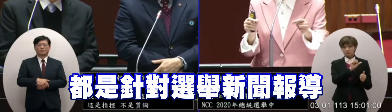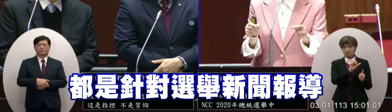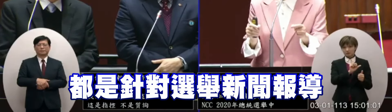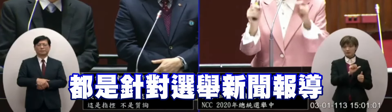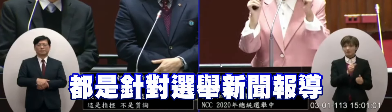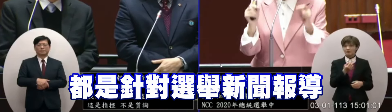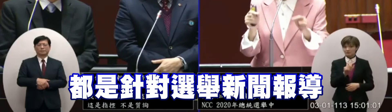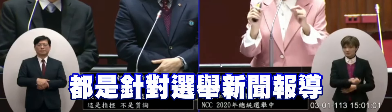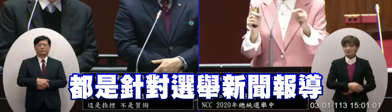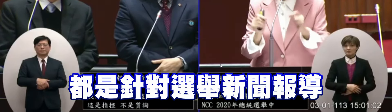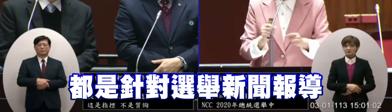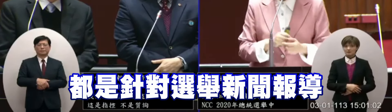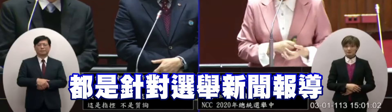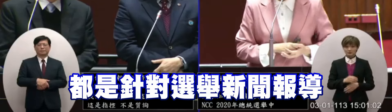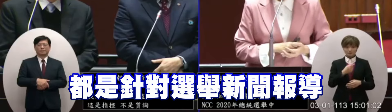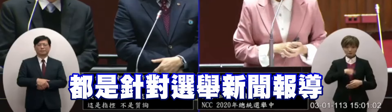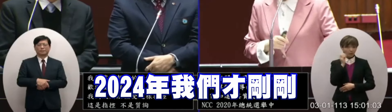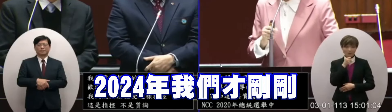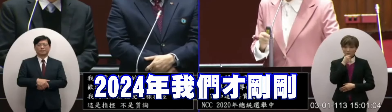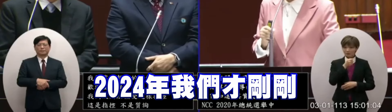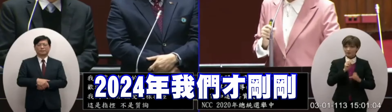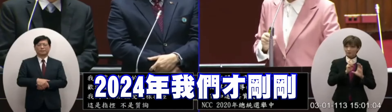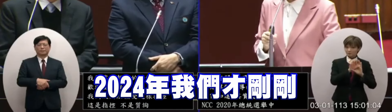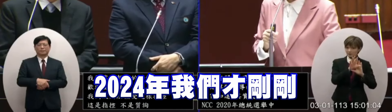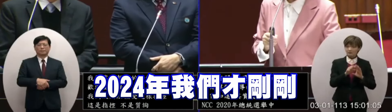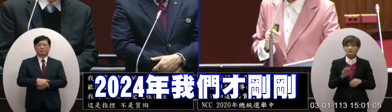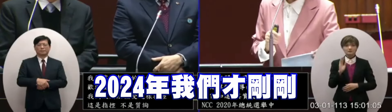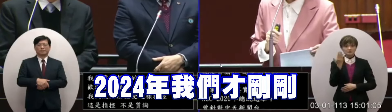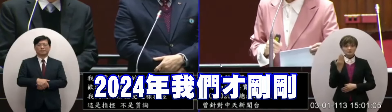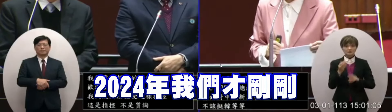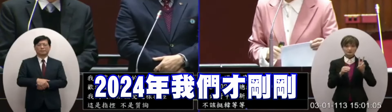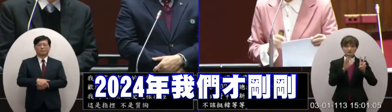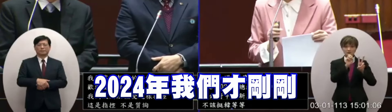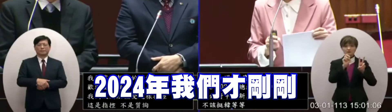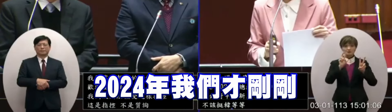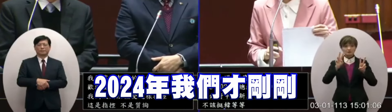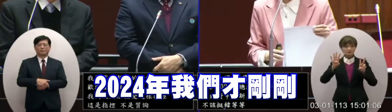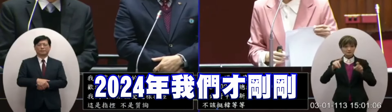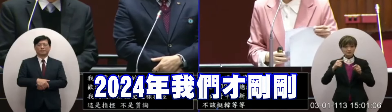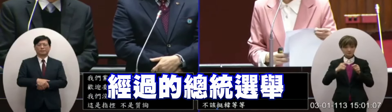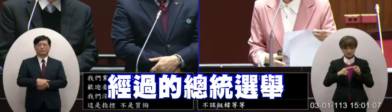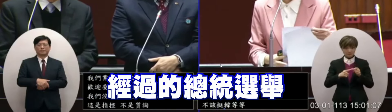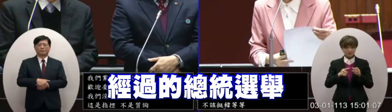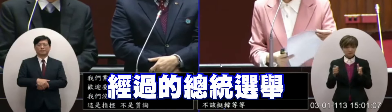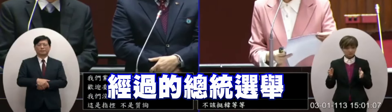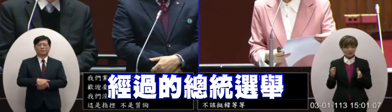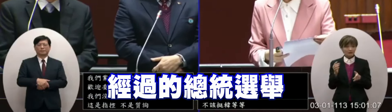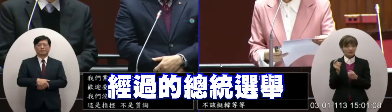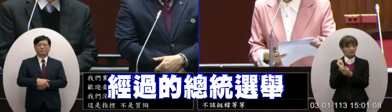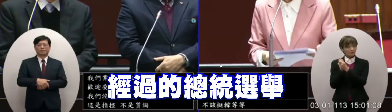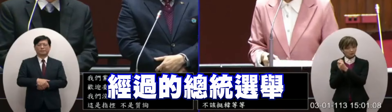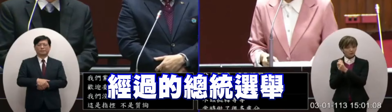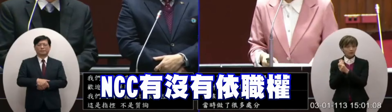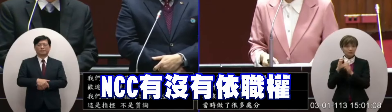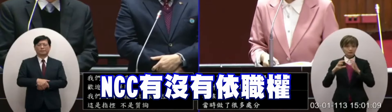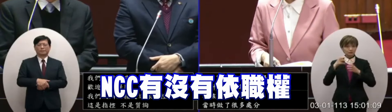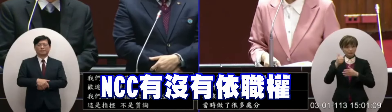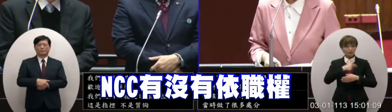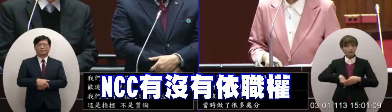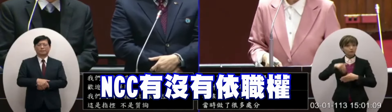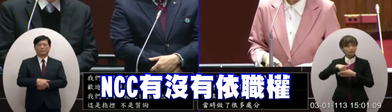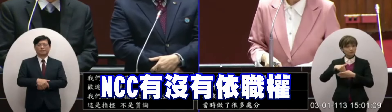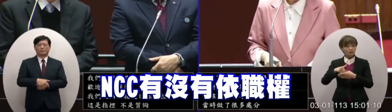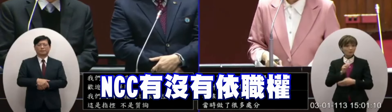都是针对选举的新闻报道。在2024年，我们才刚刚经过的总统选举